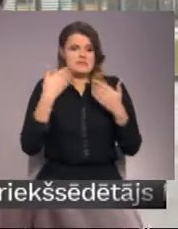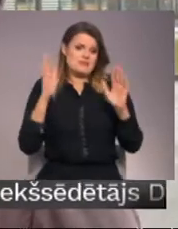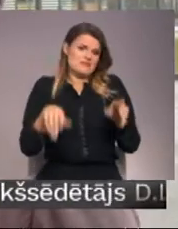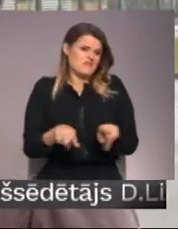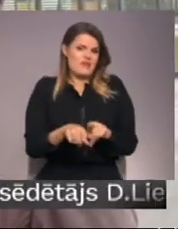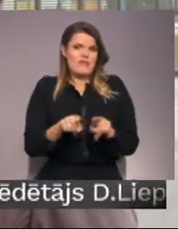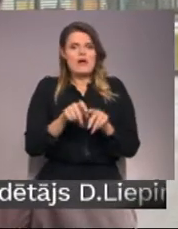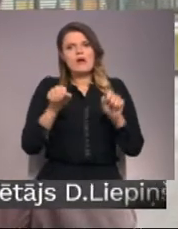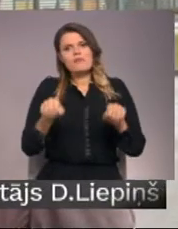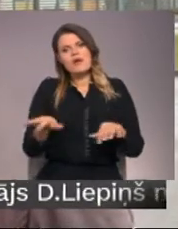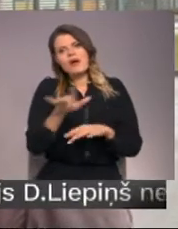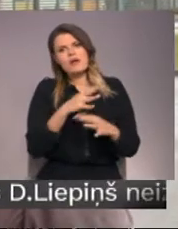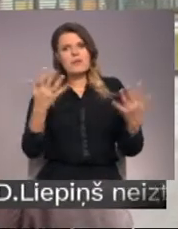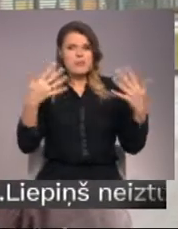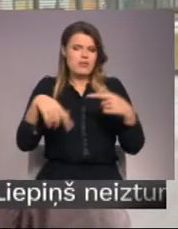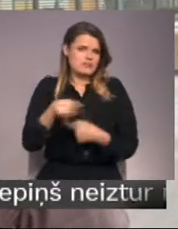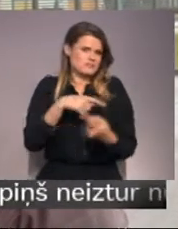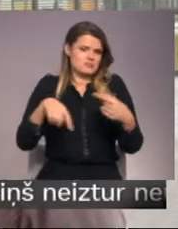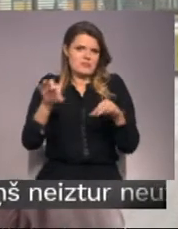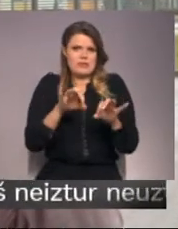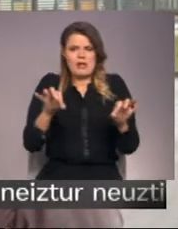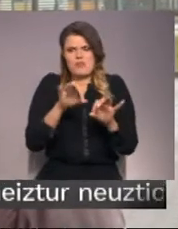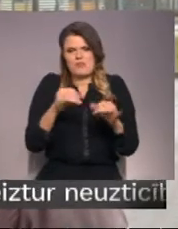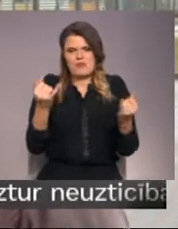jo par vietvaras politiķu peripētijām nemaz īsti